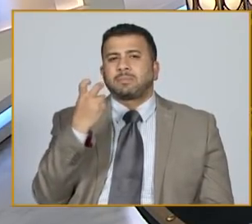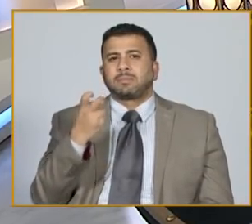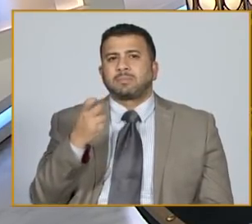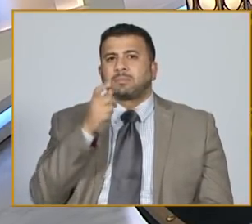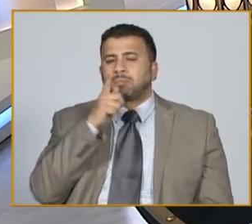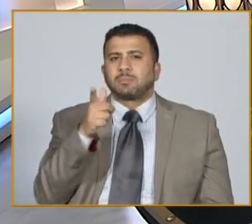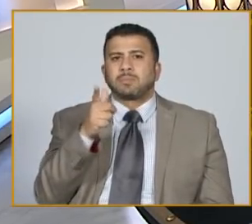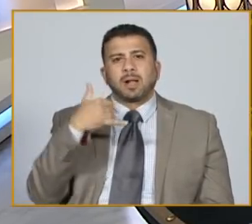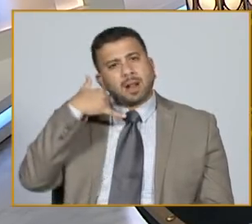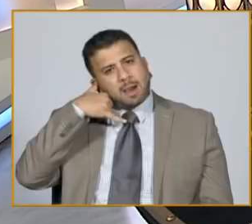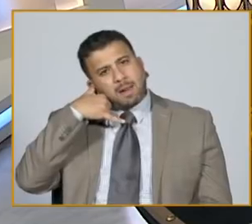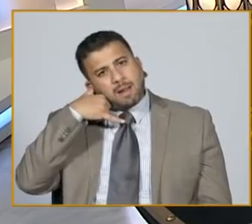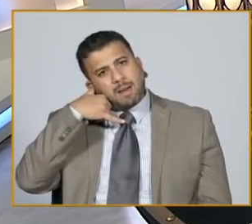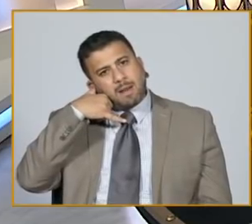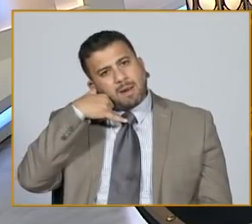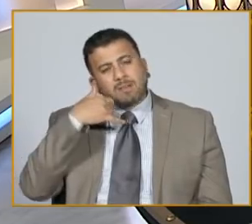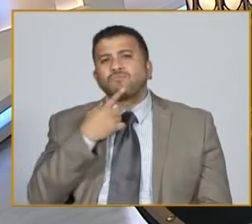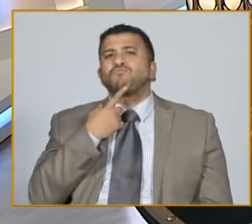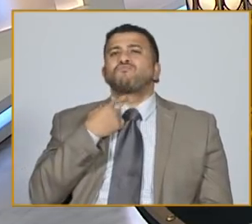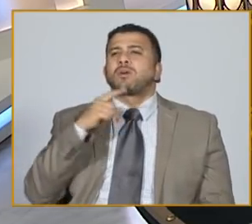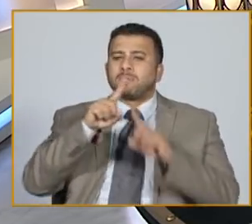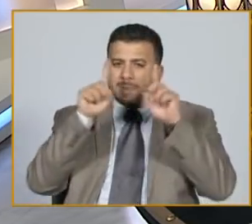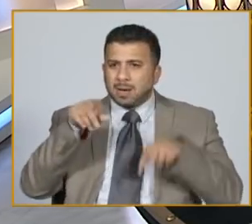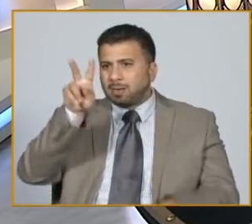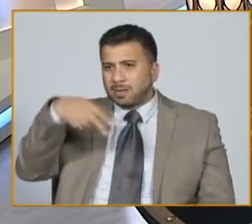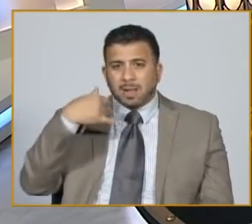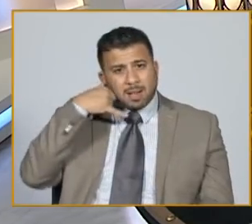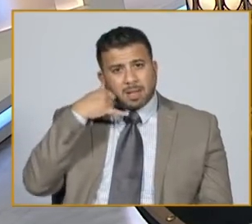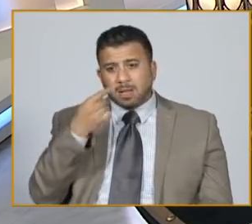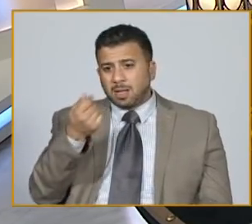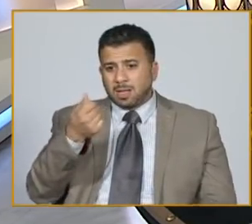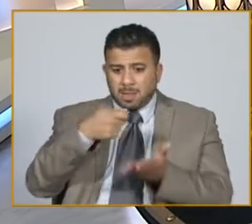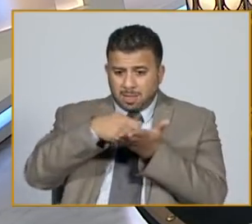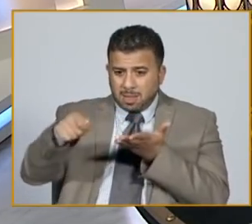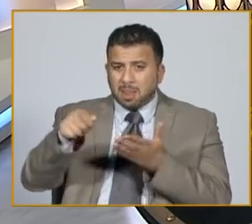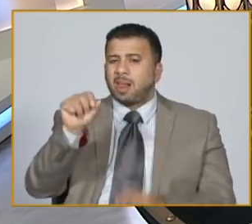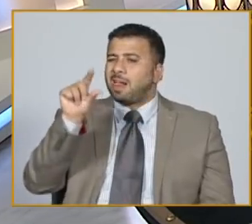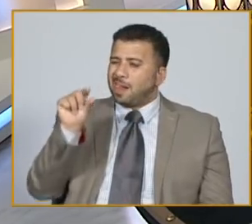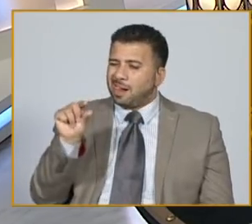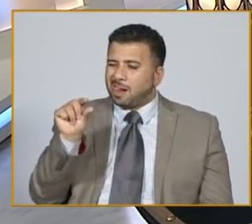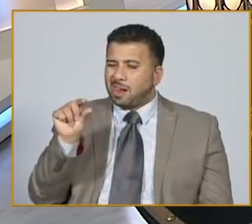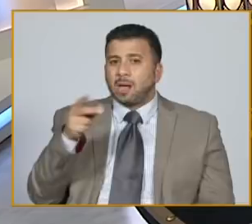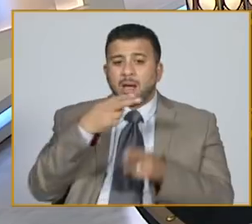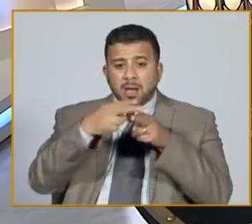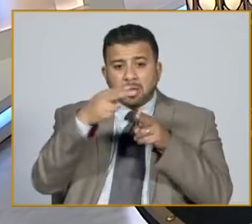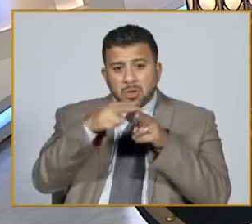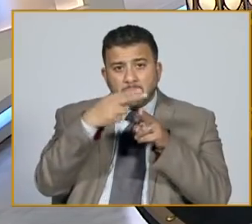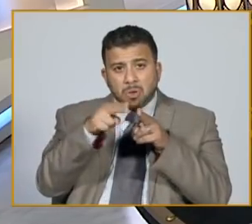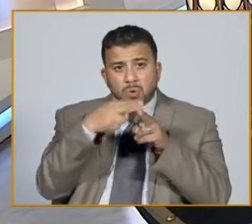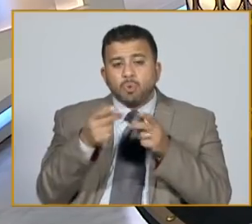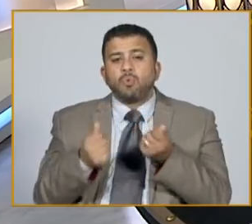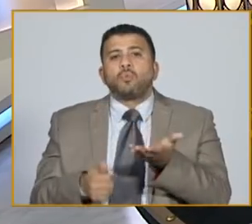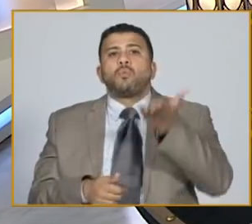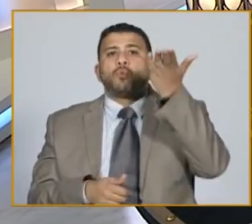في الجوال، إذا واحد يبغى مثلا أي جوال مثلا من أي نوع يكون سعر الكاش يعني رخيص، بس إذا خذا بالتقسيط يعطونه